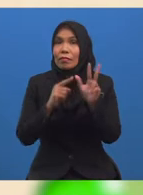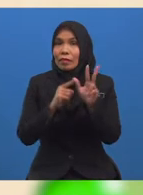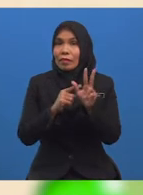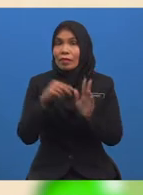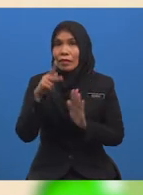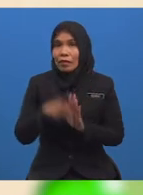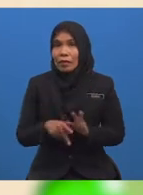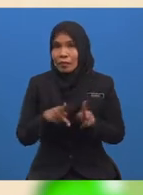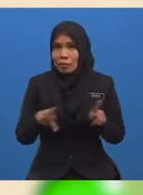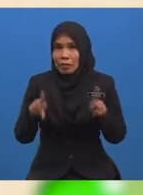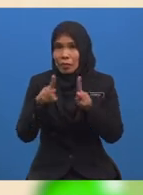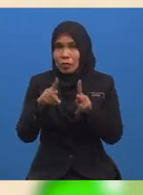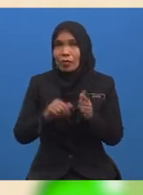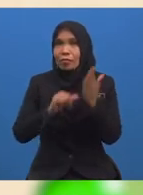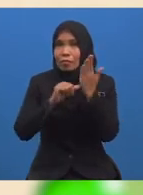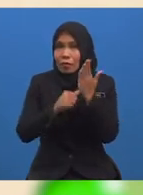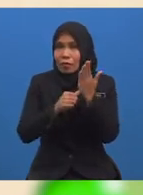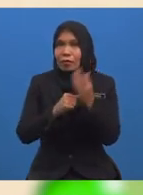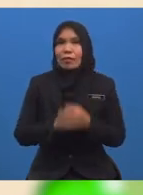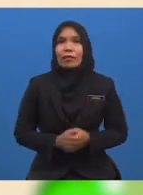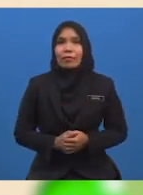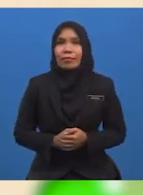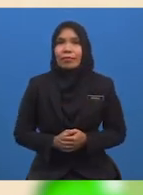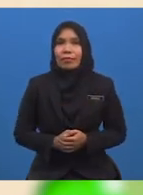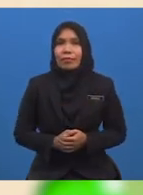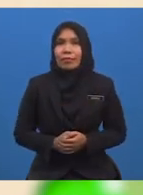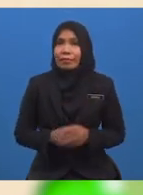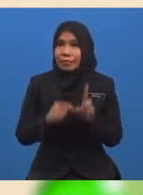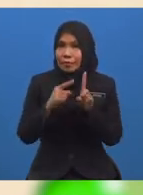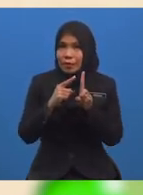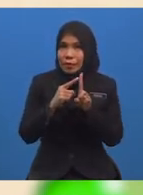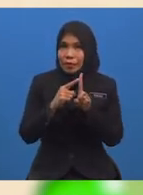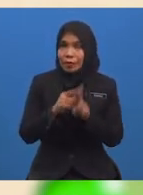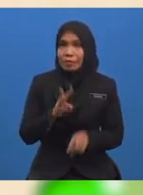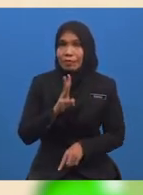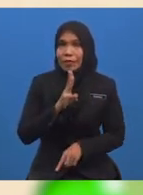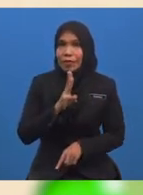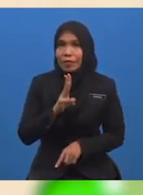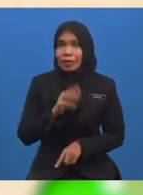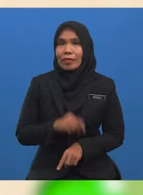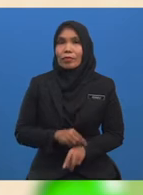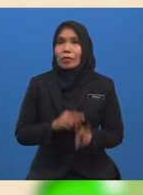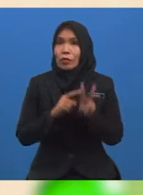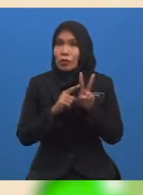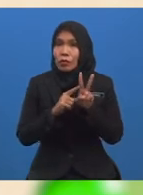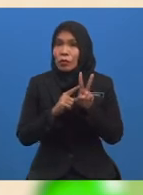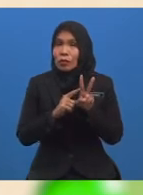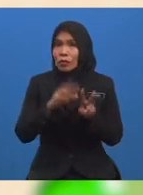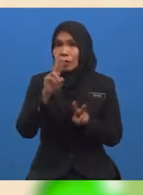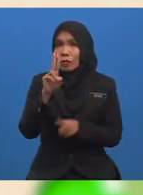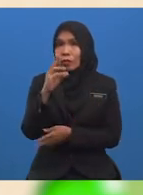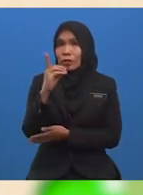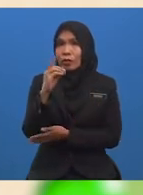asas biji benih untuk bercambah ialah pertama, air. Kedua,